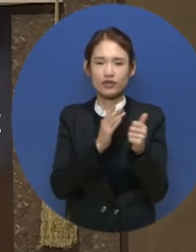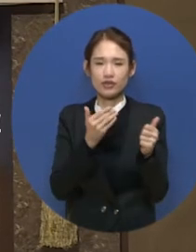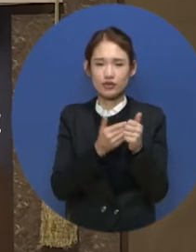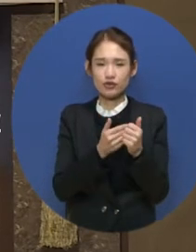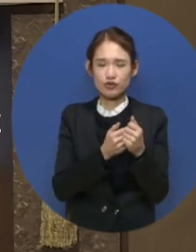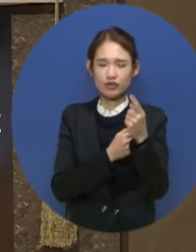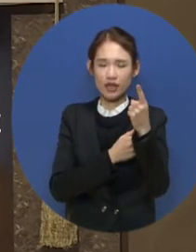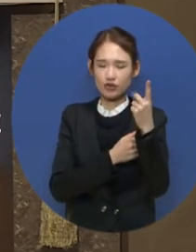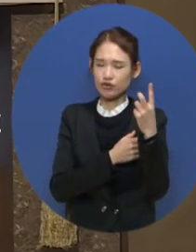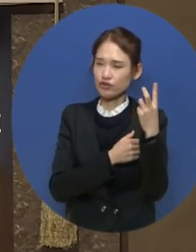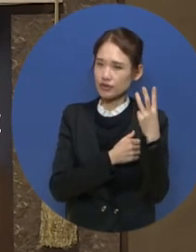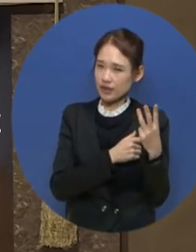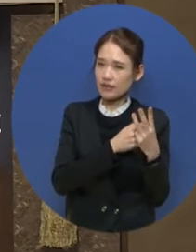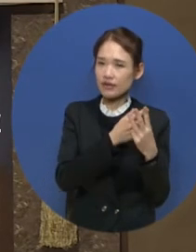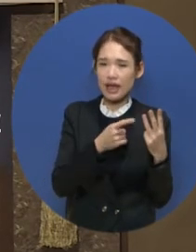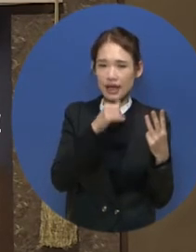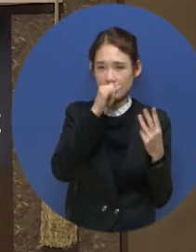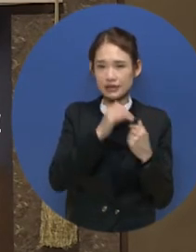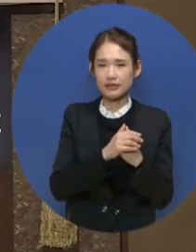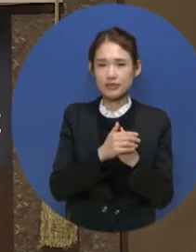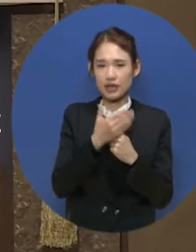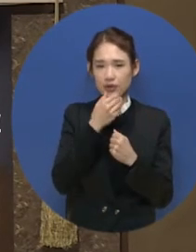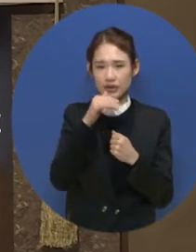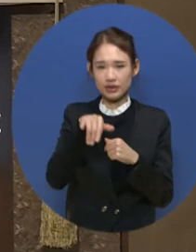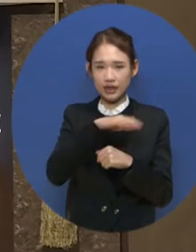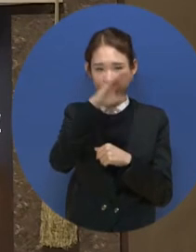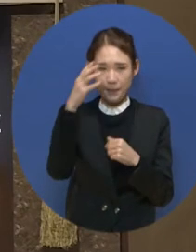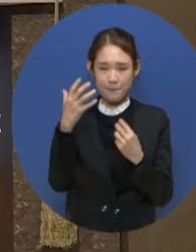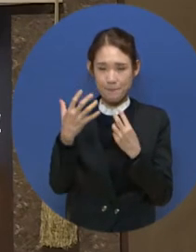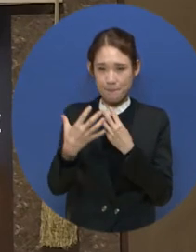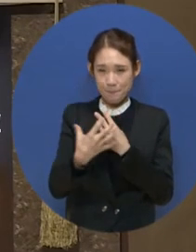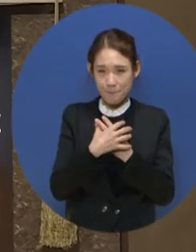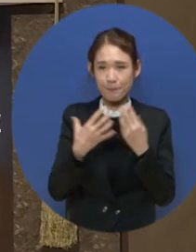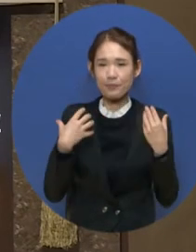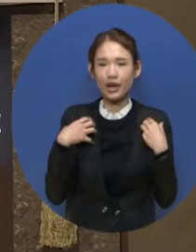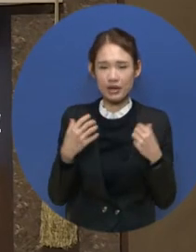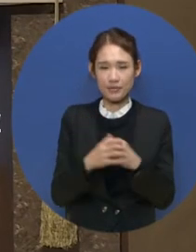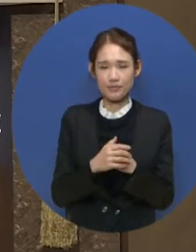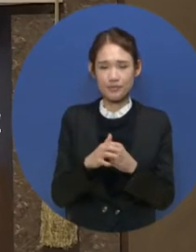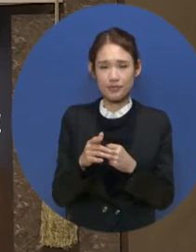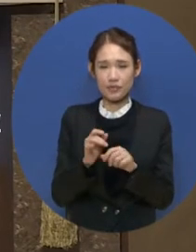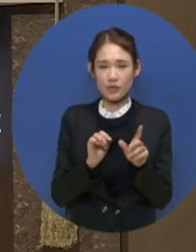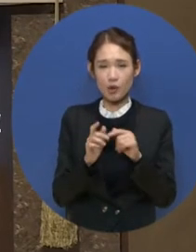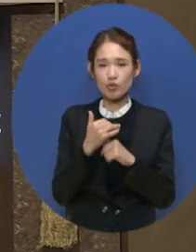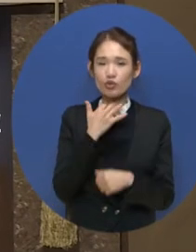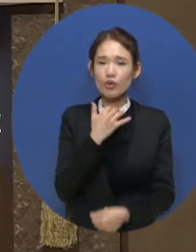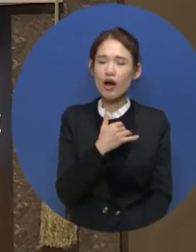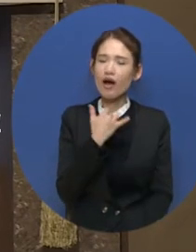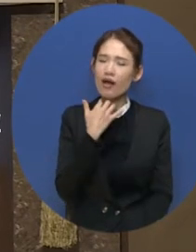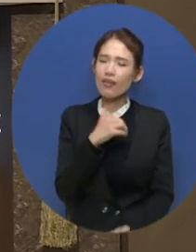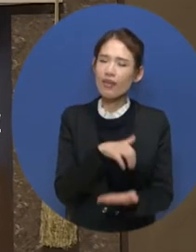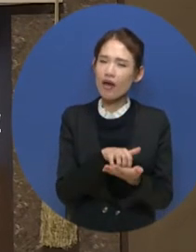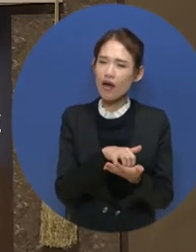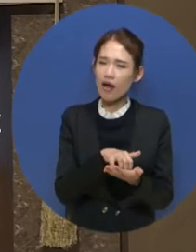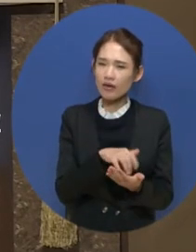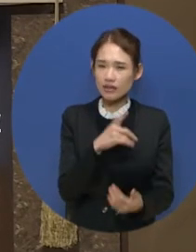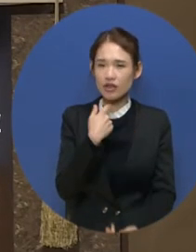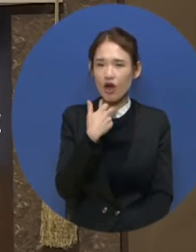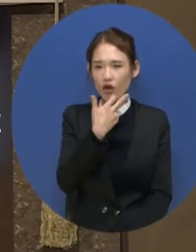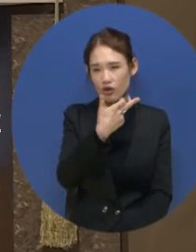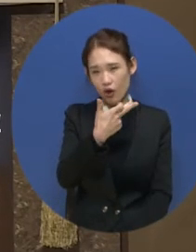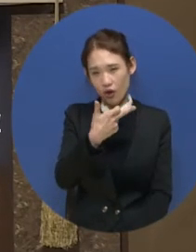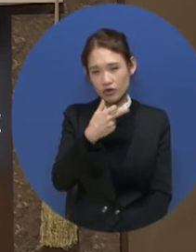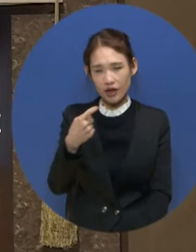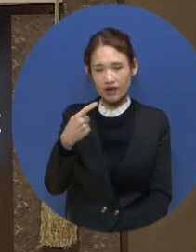세게 파트가 있습니다 이제 복지관 스프 3가지를 다하고 있는데요 주로 이제 1 18살